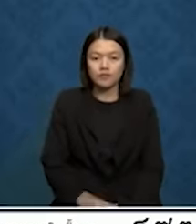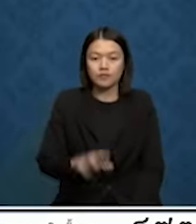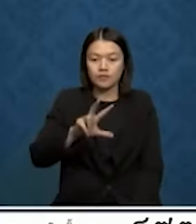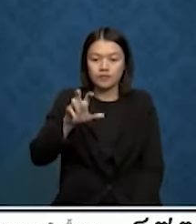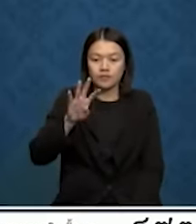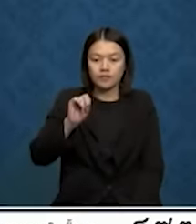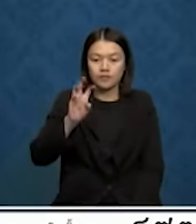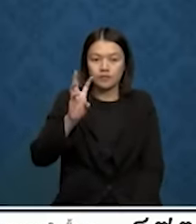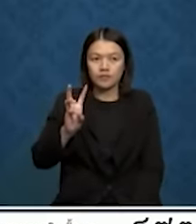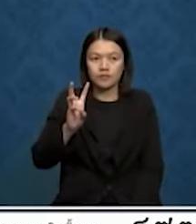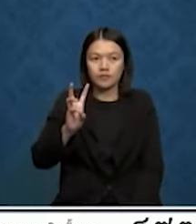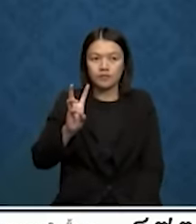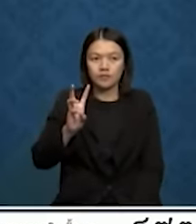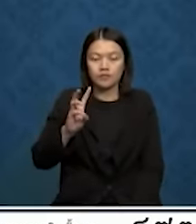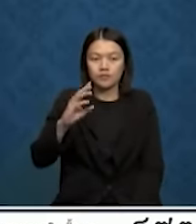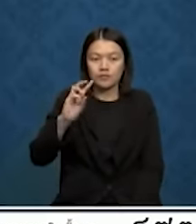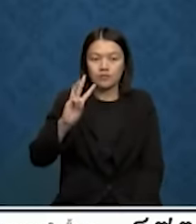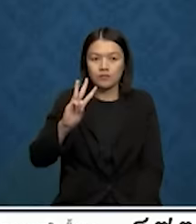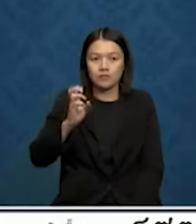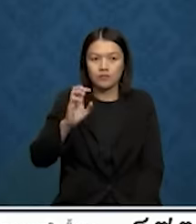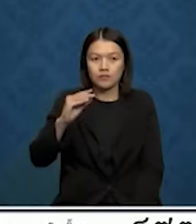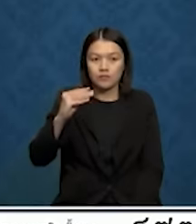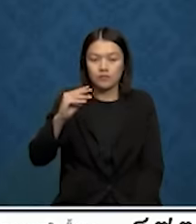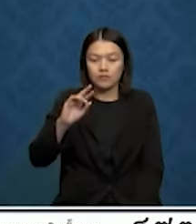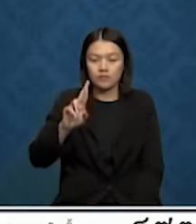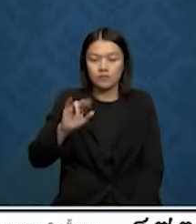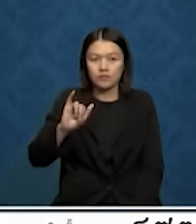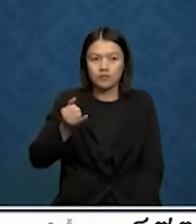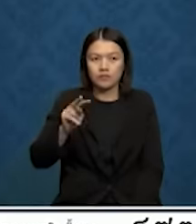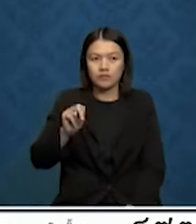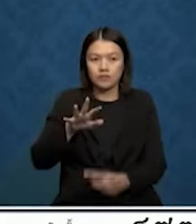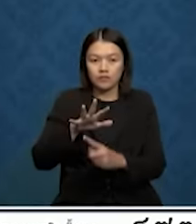346พลตำรวจโทวิโรจน์เป่าอิน